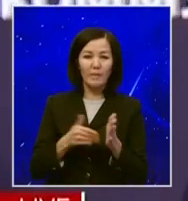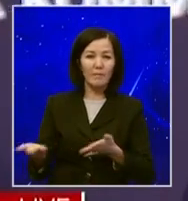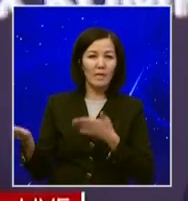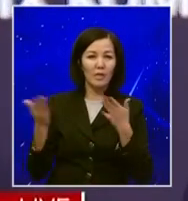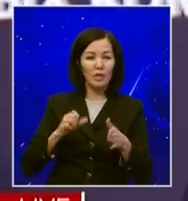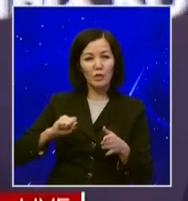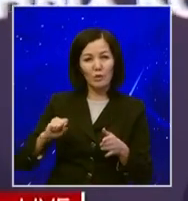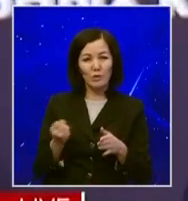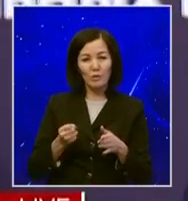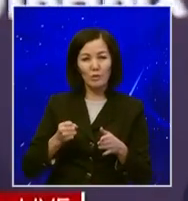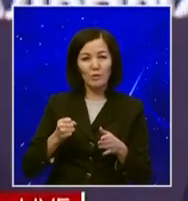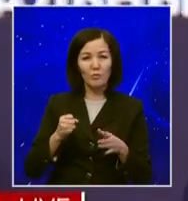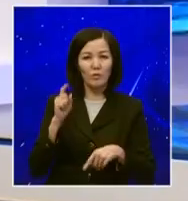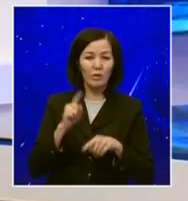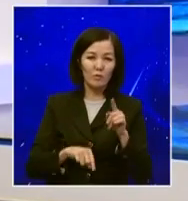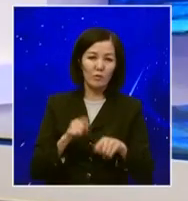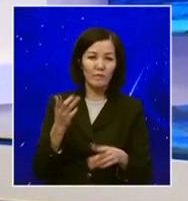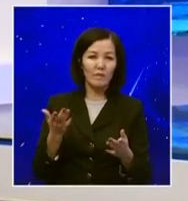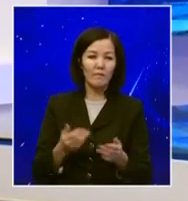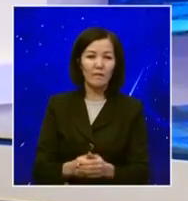родственников, друзей и знакомых.